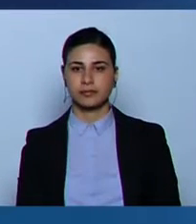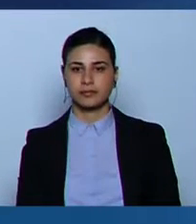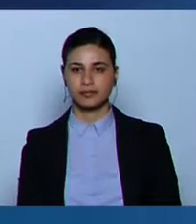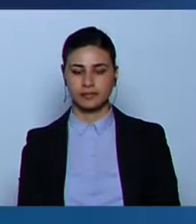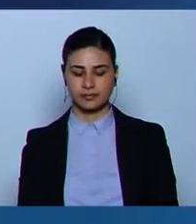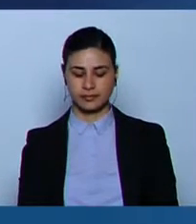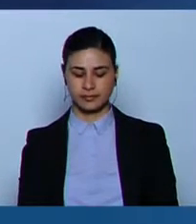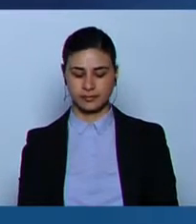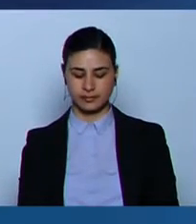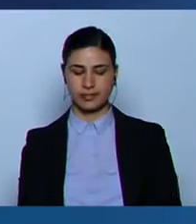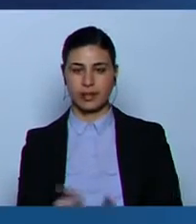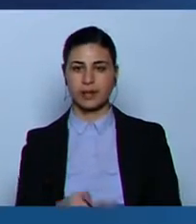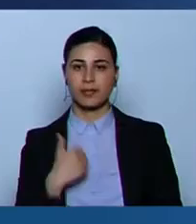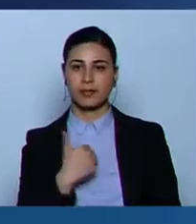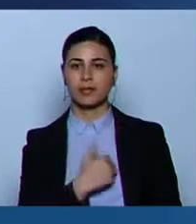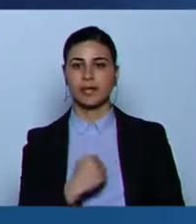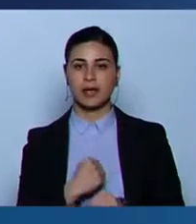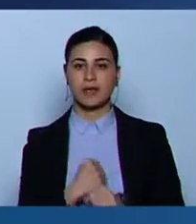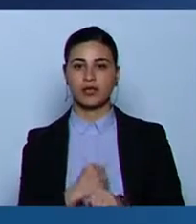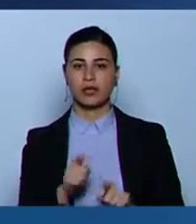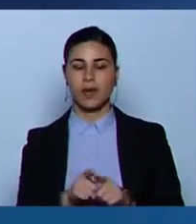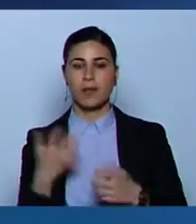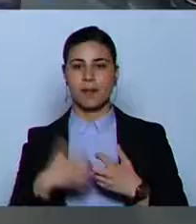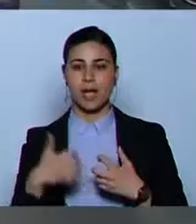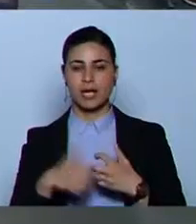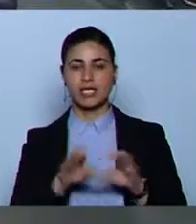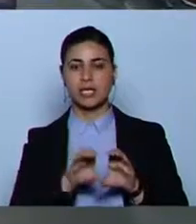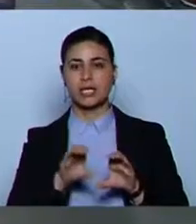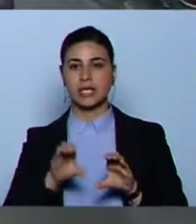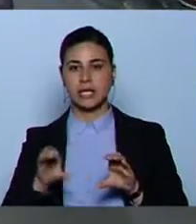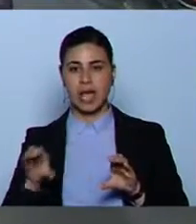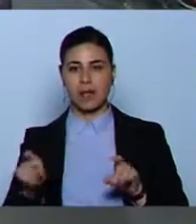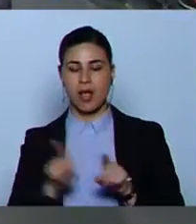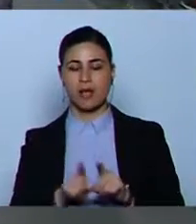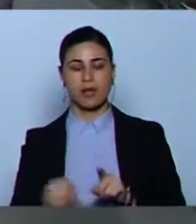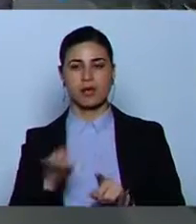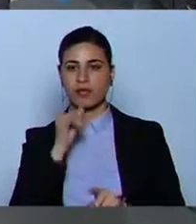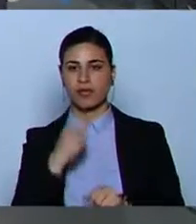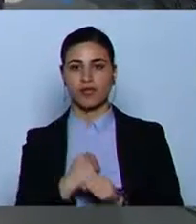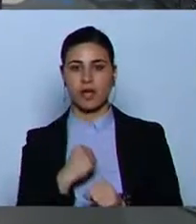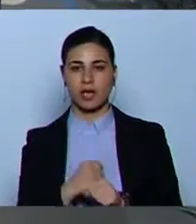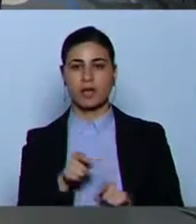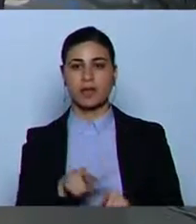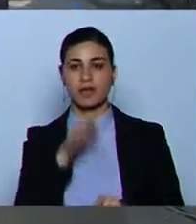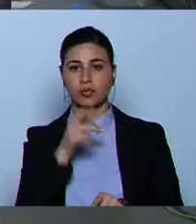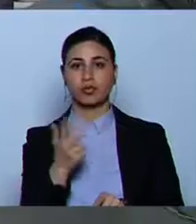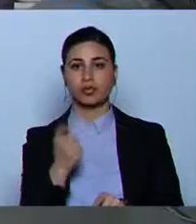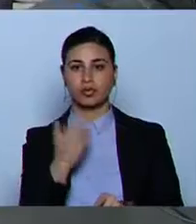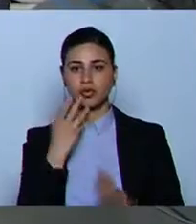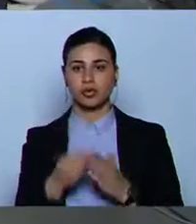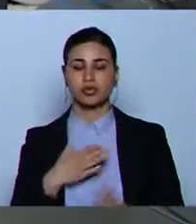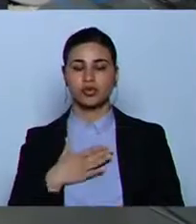აი პარკირება რომ გავაკეთოთ თვითმართველი ქალაქი ვართ ხო? პარკირების უფლება არ აქვს თვითმართველობას მოახდინოს. ამ დროს სწორედაც